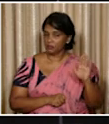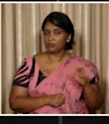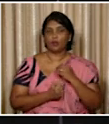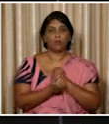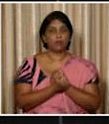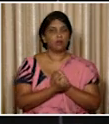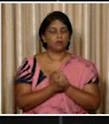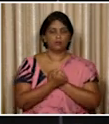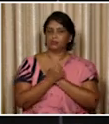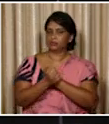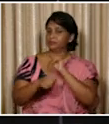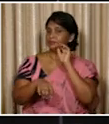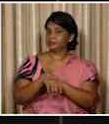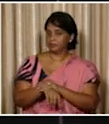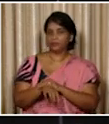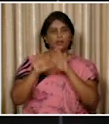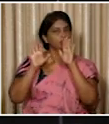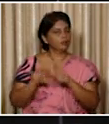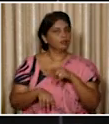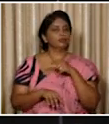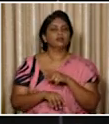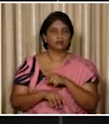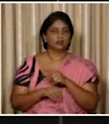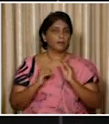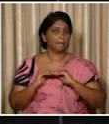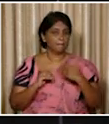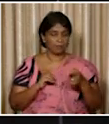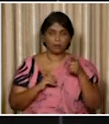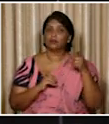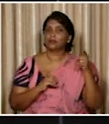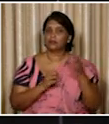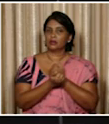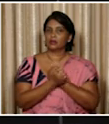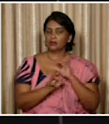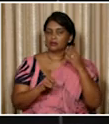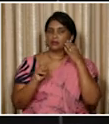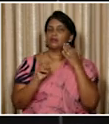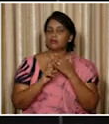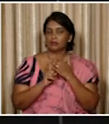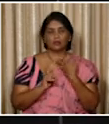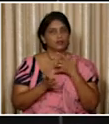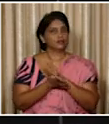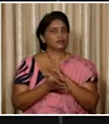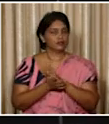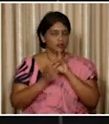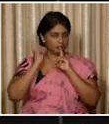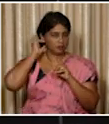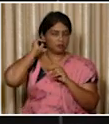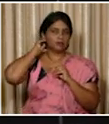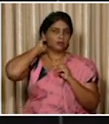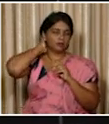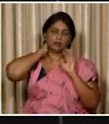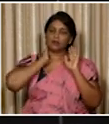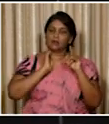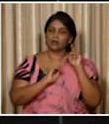நாங்கள் அதனை வரவேற்கிறோம். இருந்தாலும் ஒரு வணக்க முறையை தடுத்து நிறுத்தி அவர்களுக்கான செயல்பாடுகளை நிறுத்துவதில் இந்த